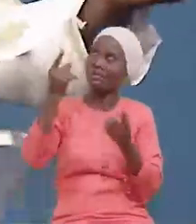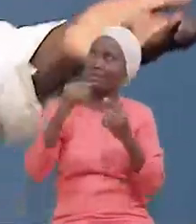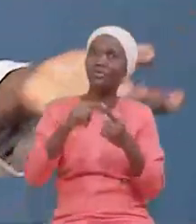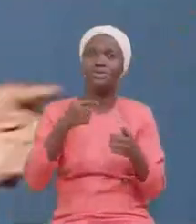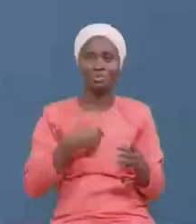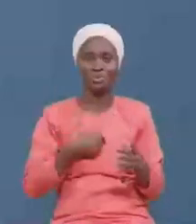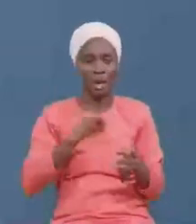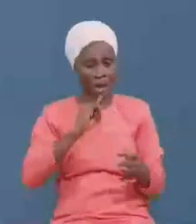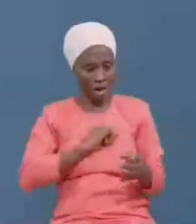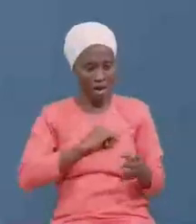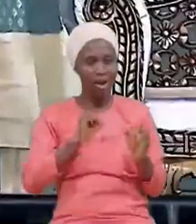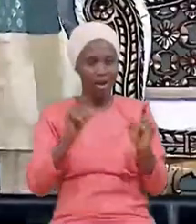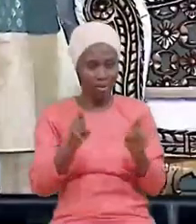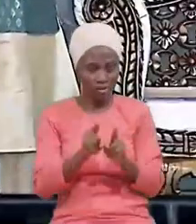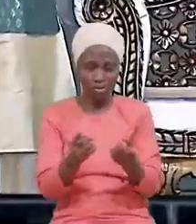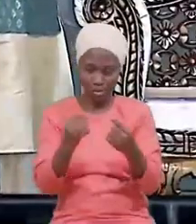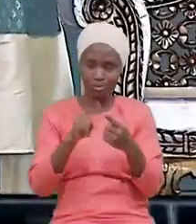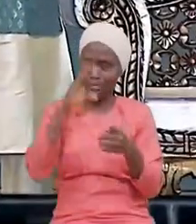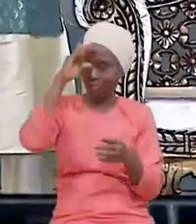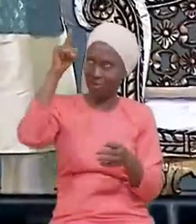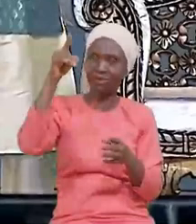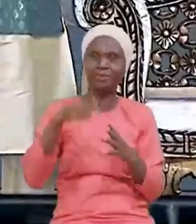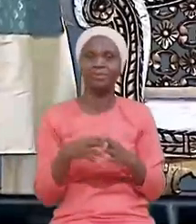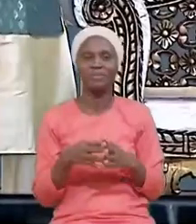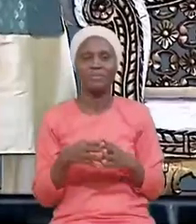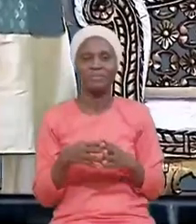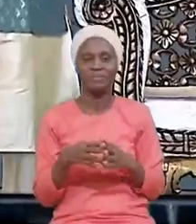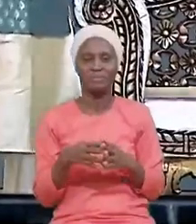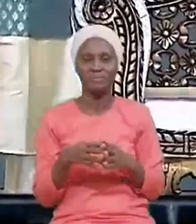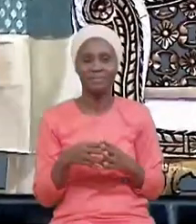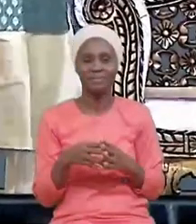c'est un grand moment qu'il est venu à moi. Je l'accepte.